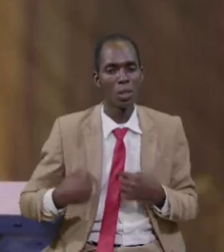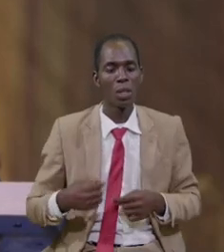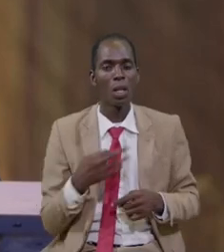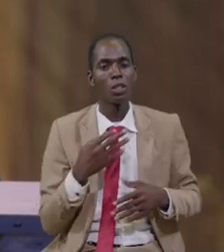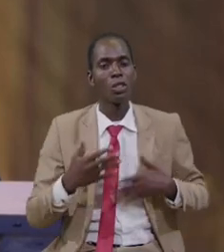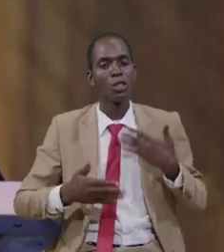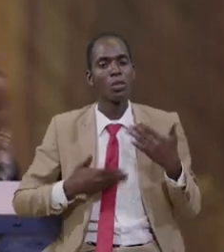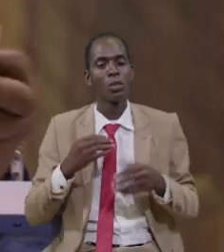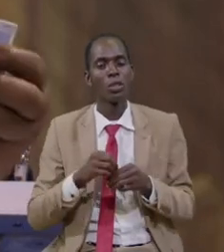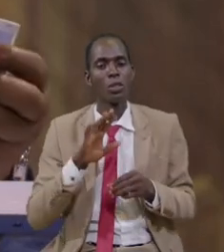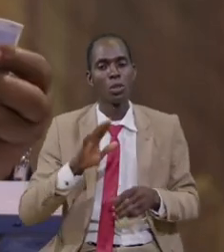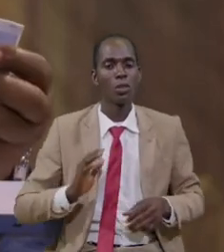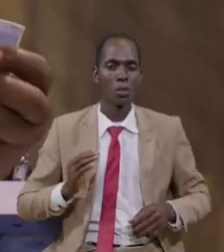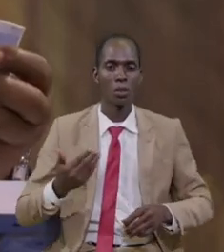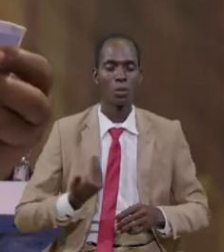l'âme.